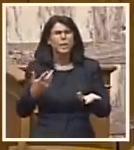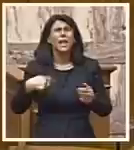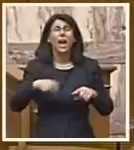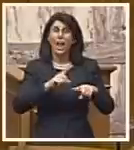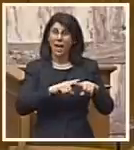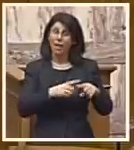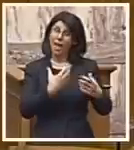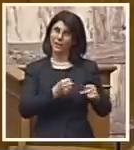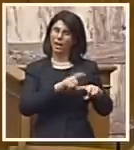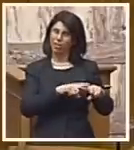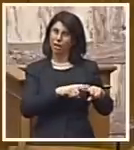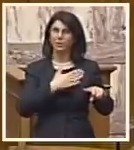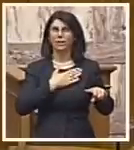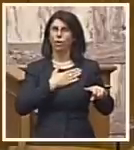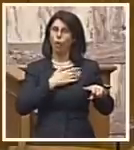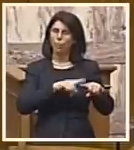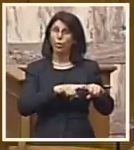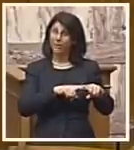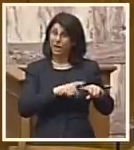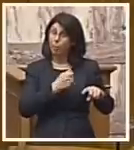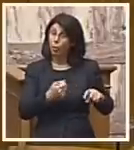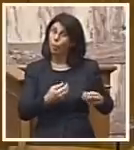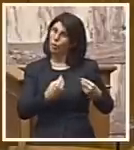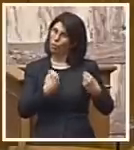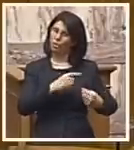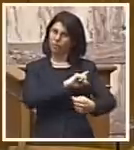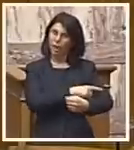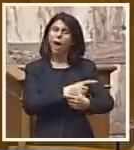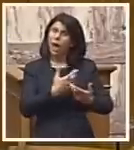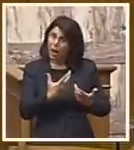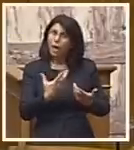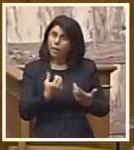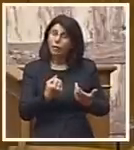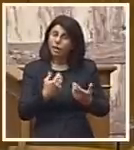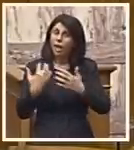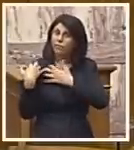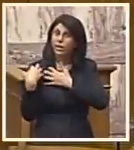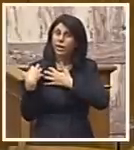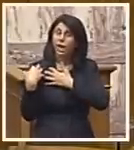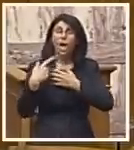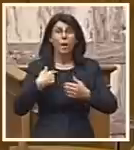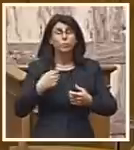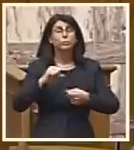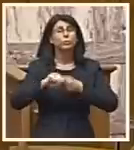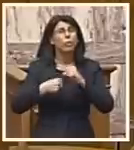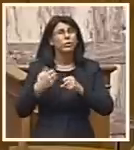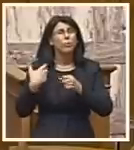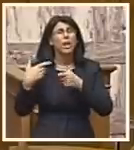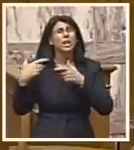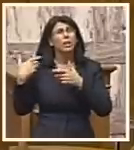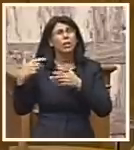προνόμιο, και εμείς έχουμε παλέψει ακριβώς για να χτυπήσουμε κηδεμονίες, είναι και τεράστια